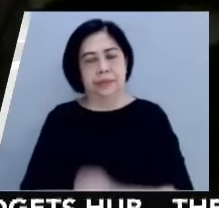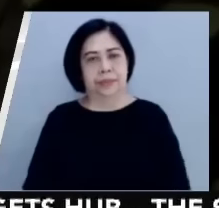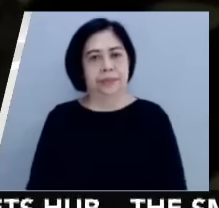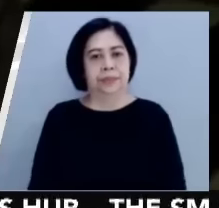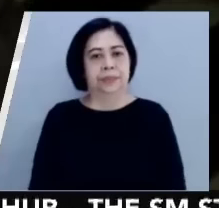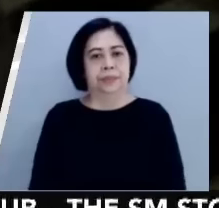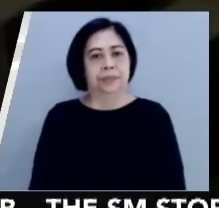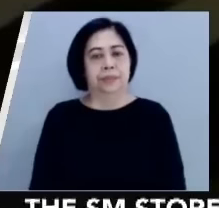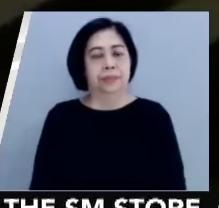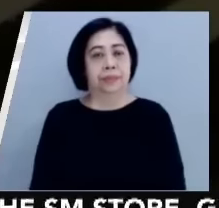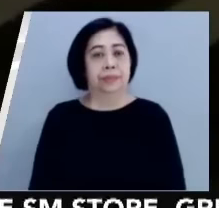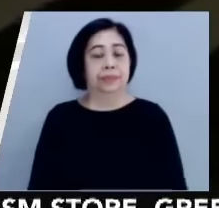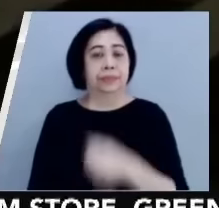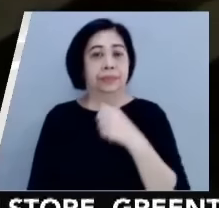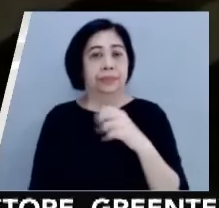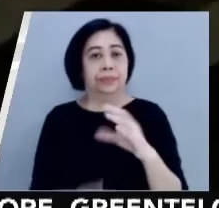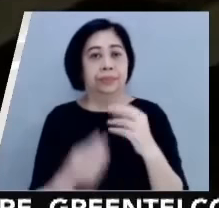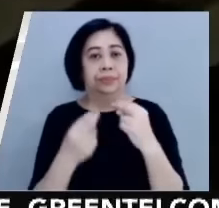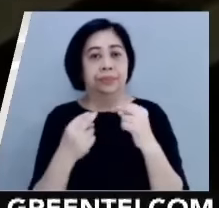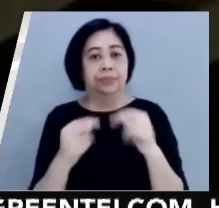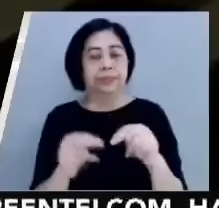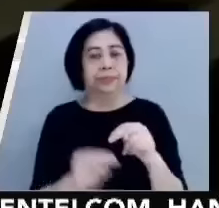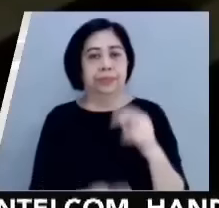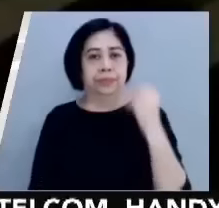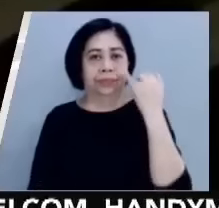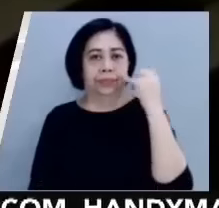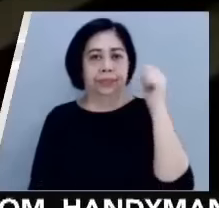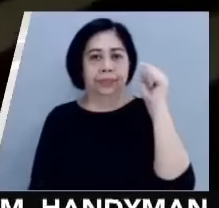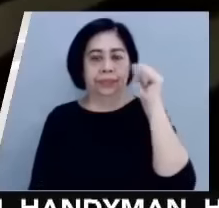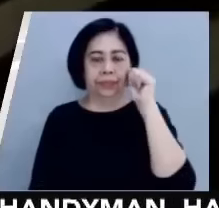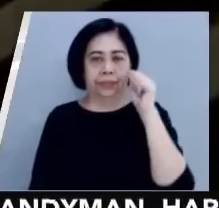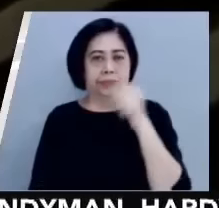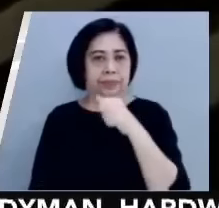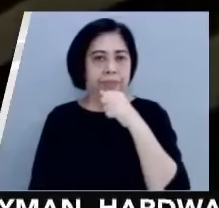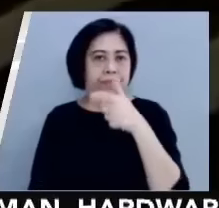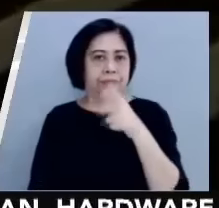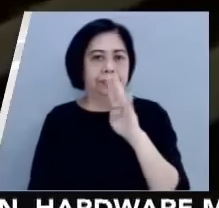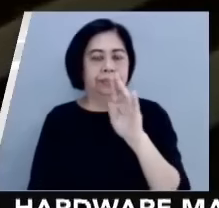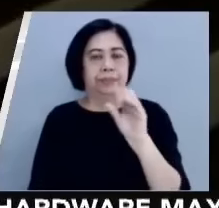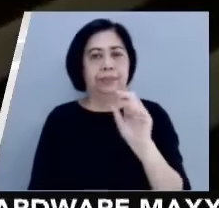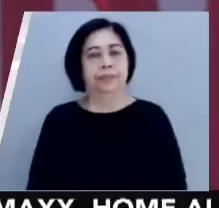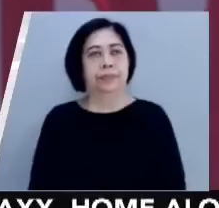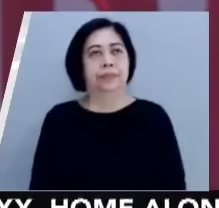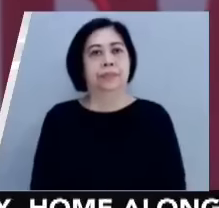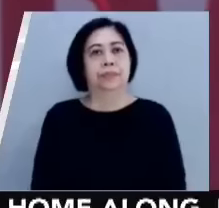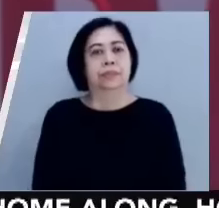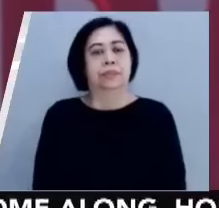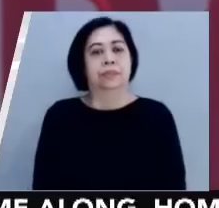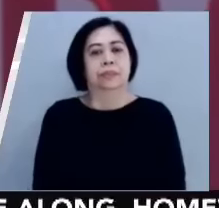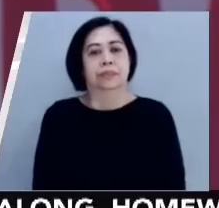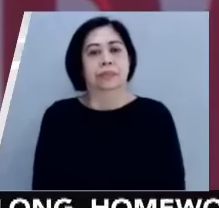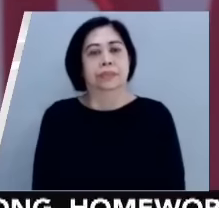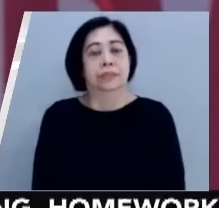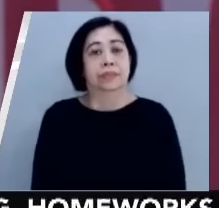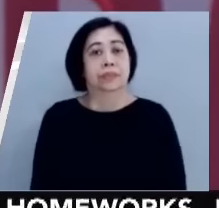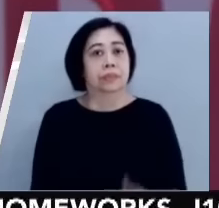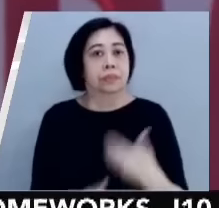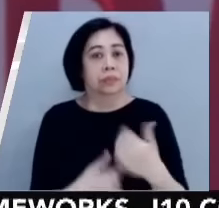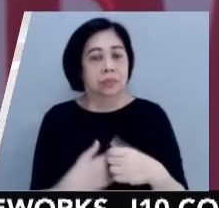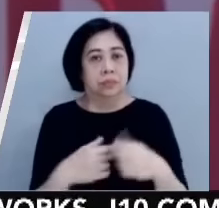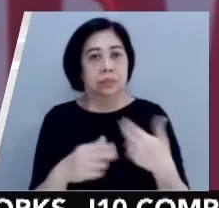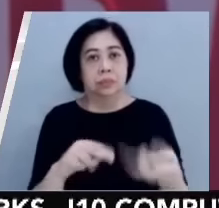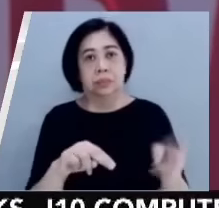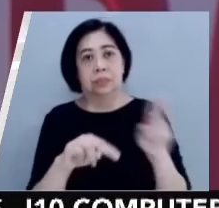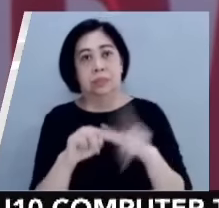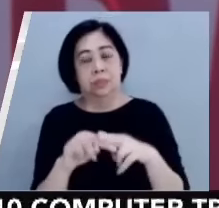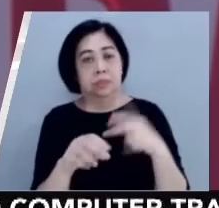sa GMA Integrated News, Jomer Apresto, nakatutok 24 oras. Big time oil price hike ang